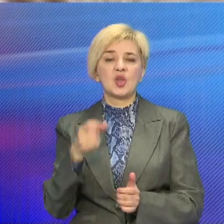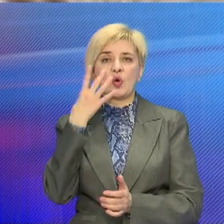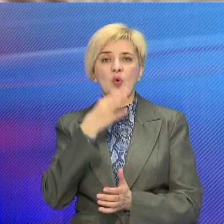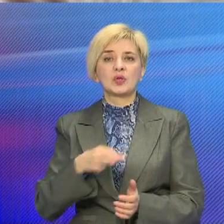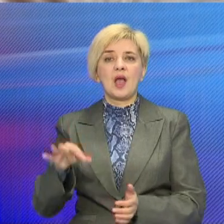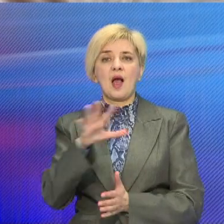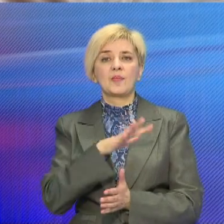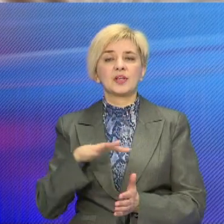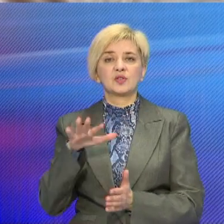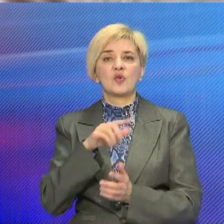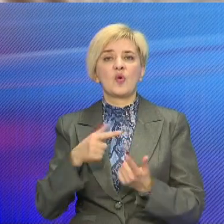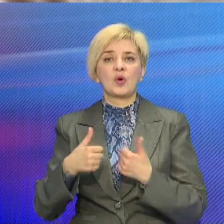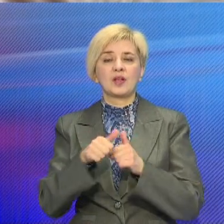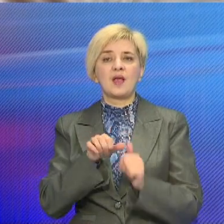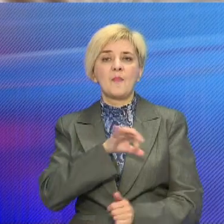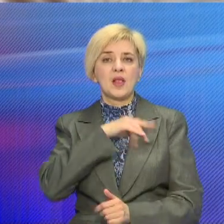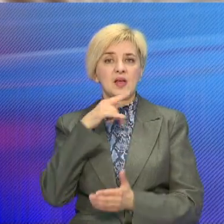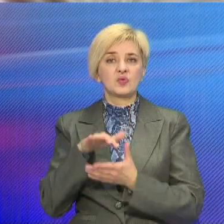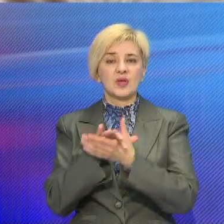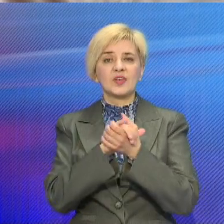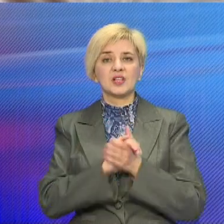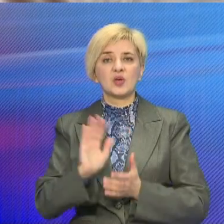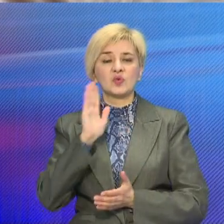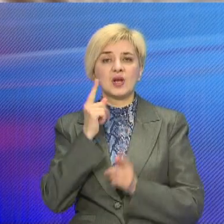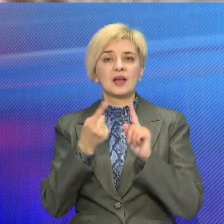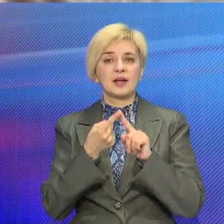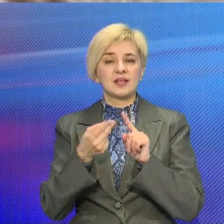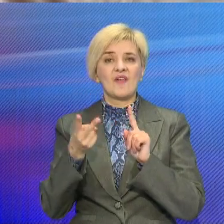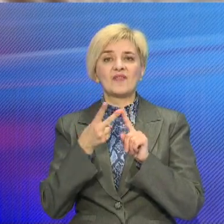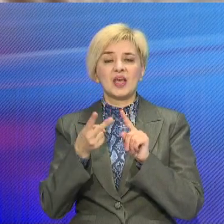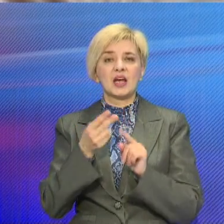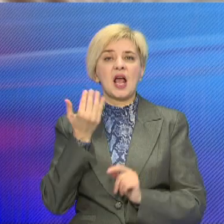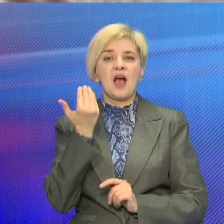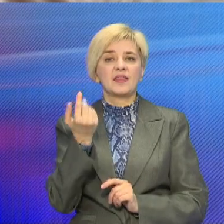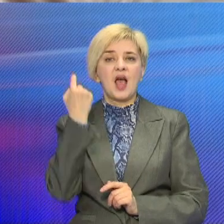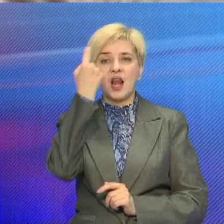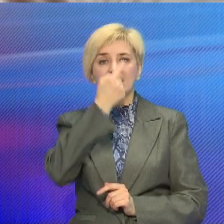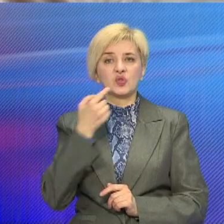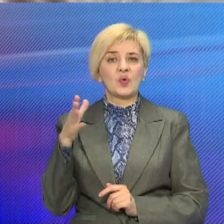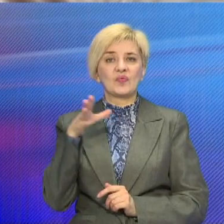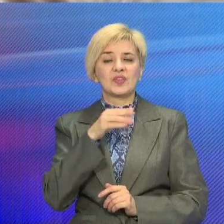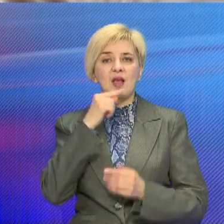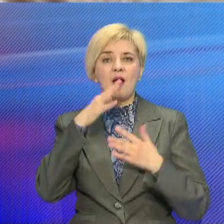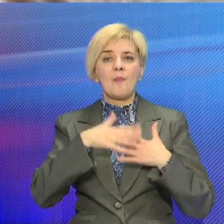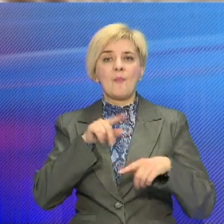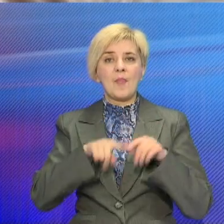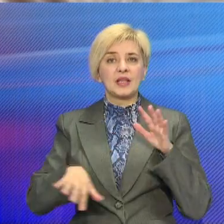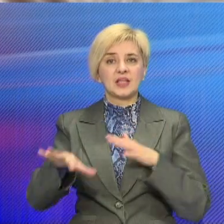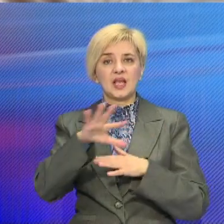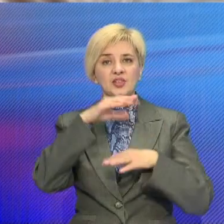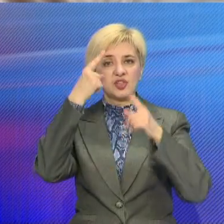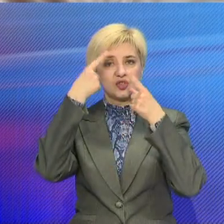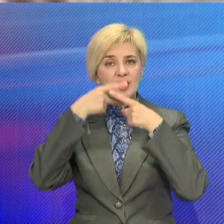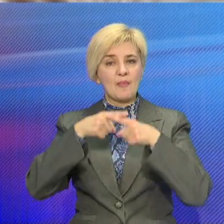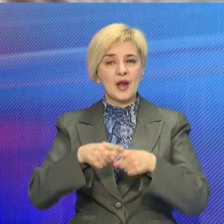областной организации Белорусского союза женщин, это раз. Во-вторых, она лицо всех патриотических